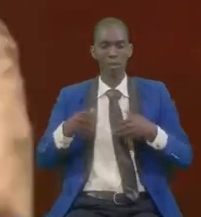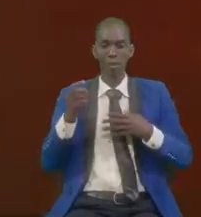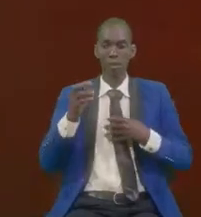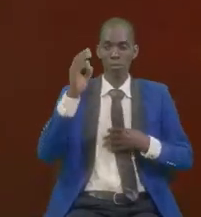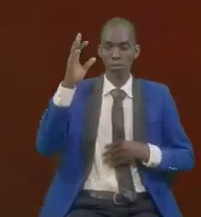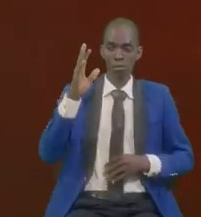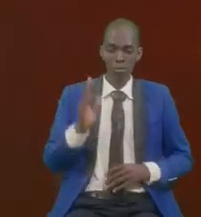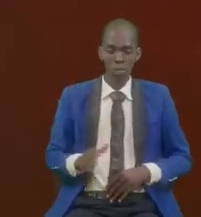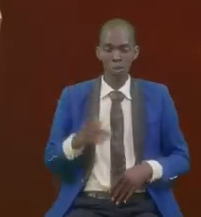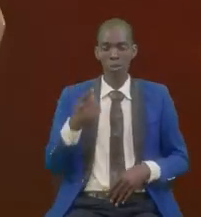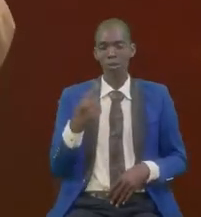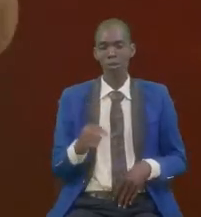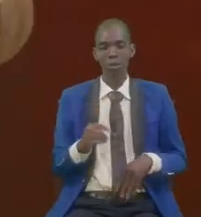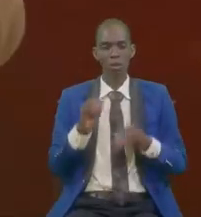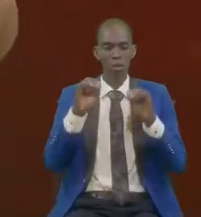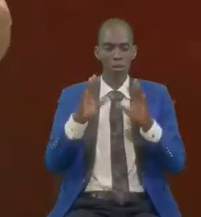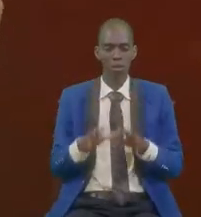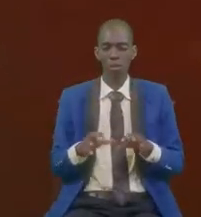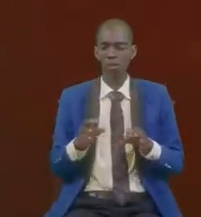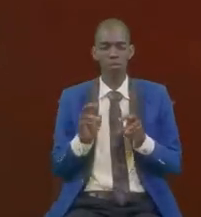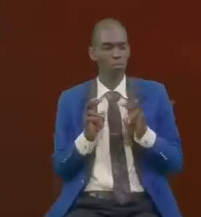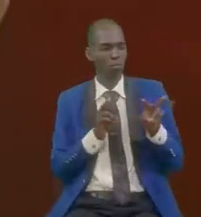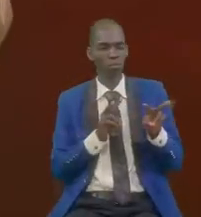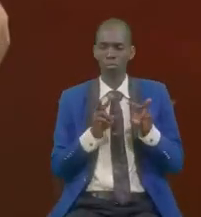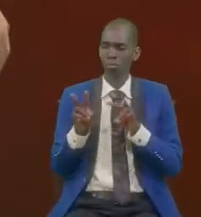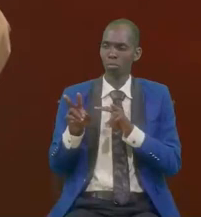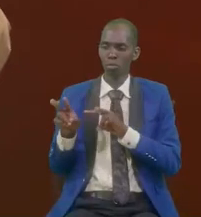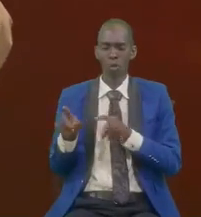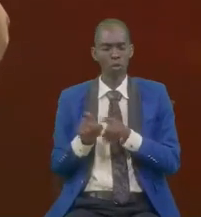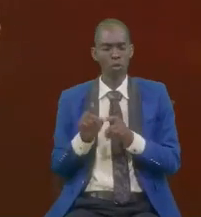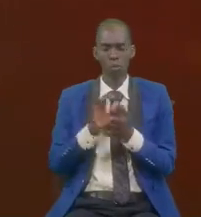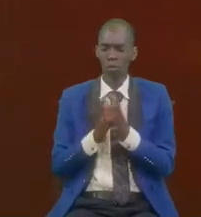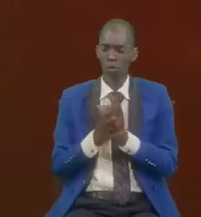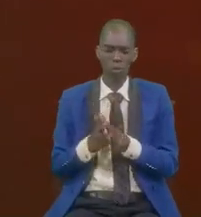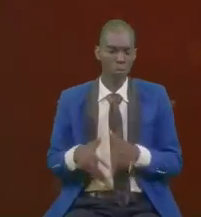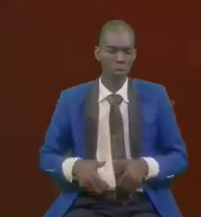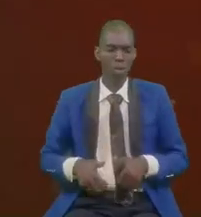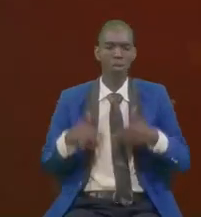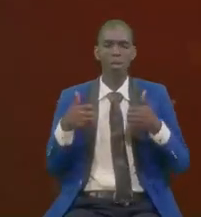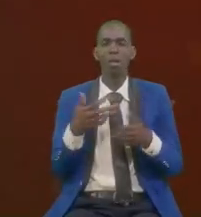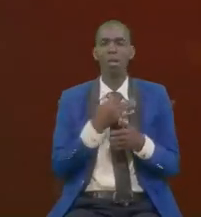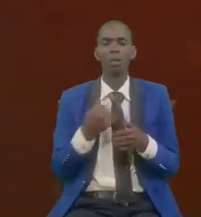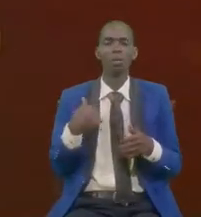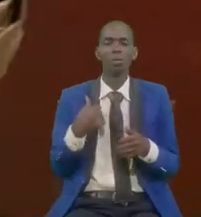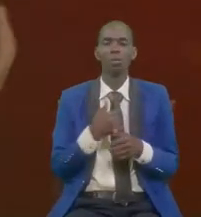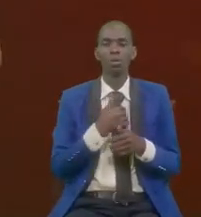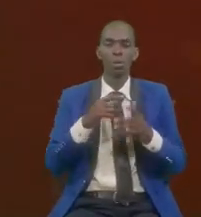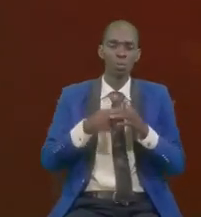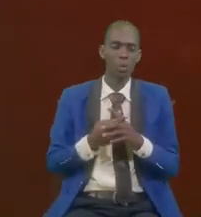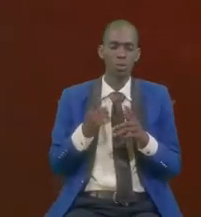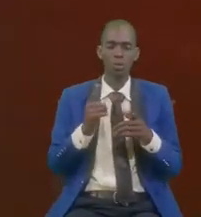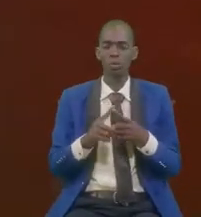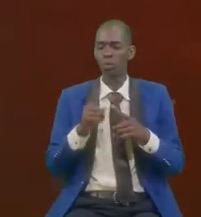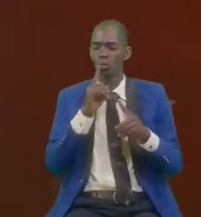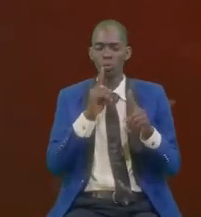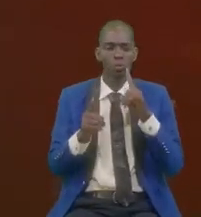pasteur, l'évangéliste, regarde ce type. Lui aussi s'est irrité. Et on commence